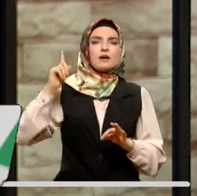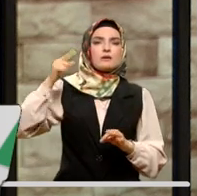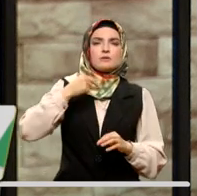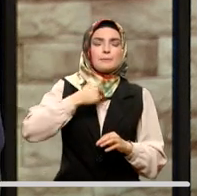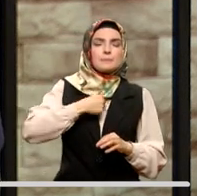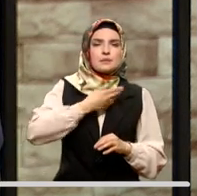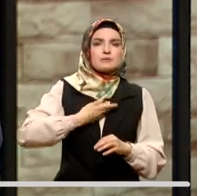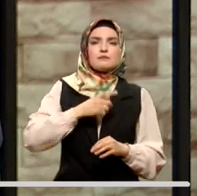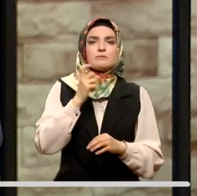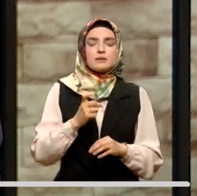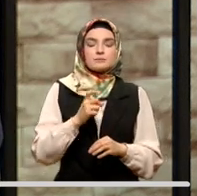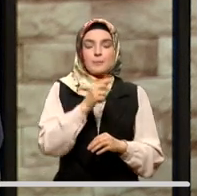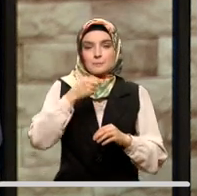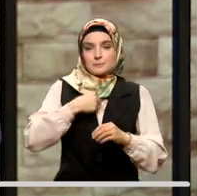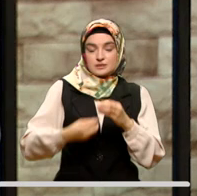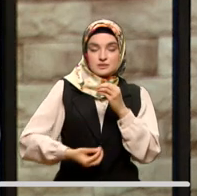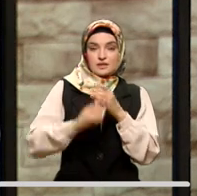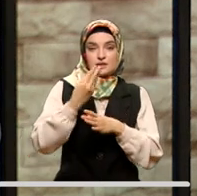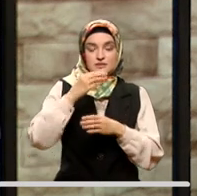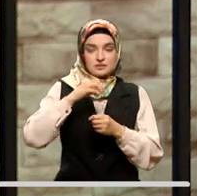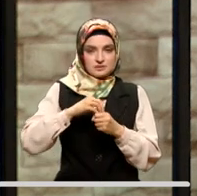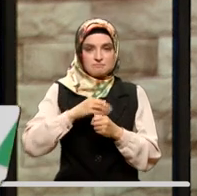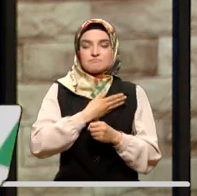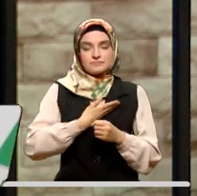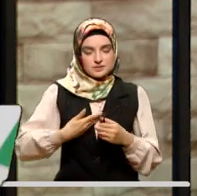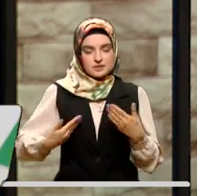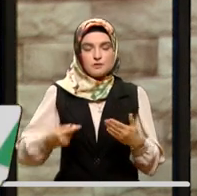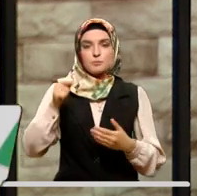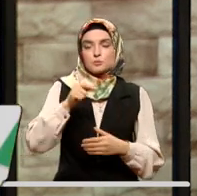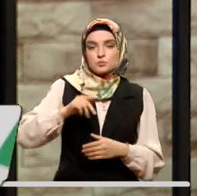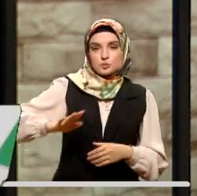için zaten sever. Yani bu çocuğa bu